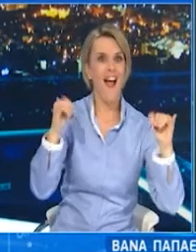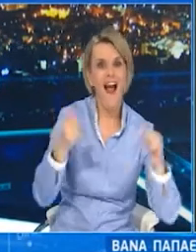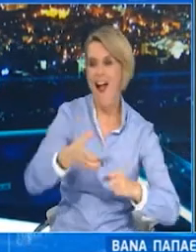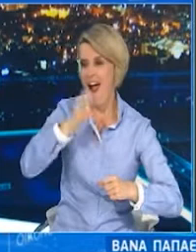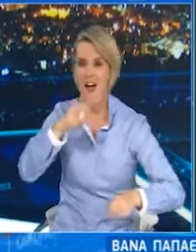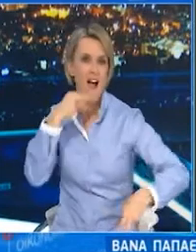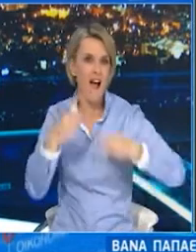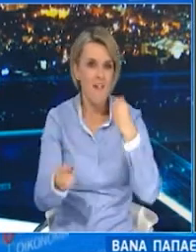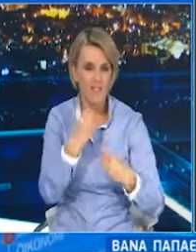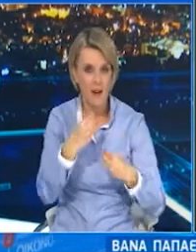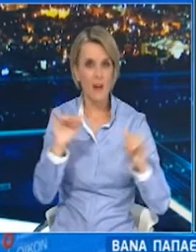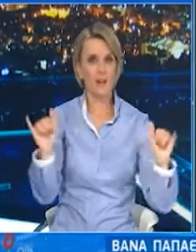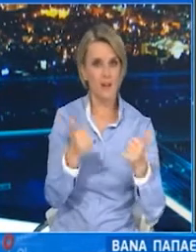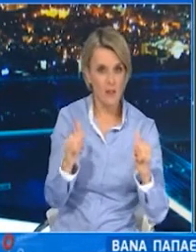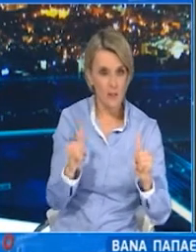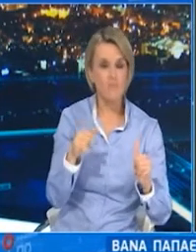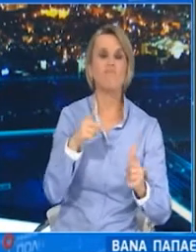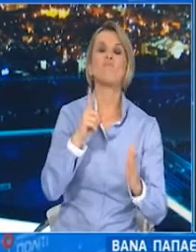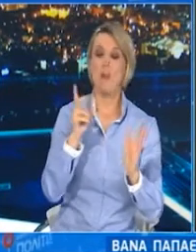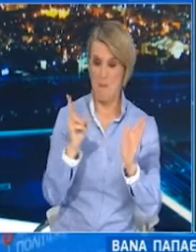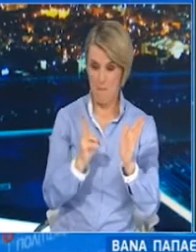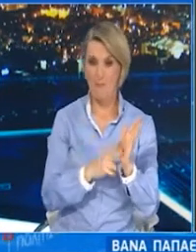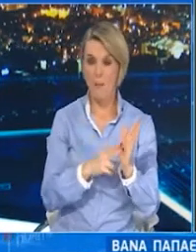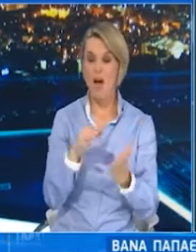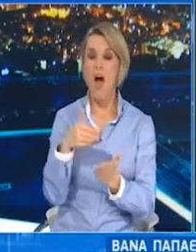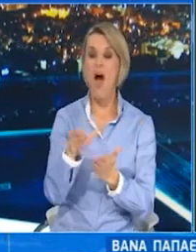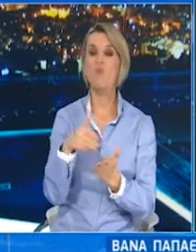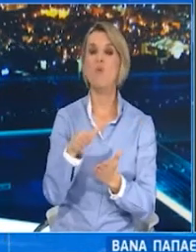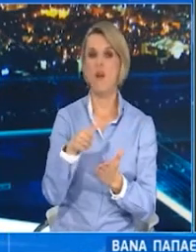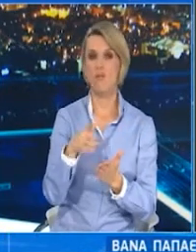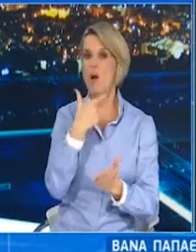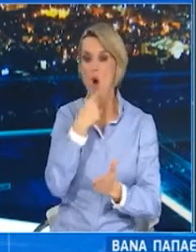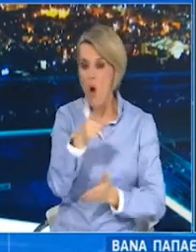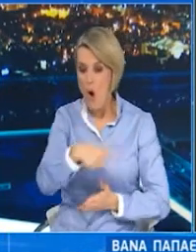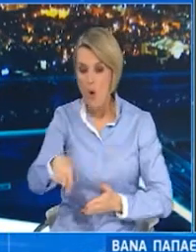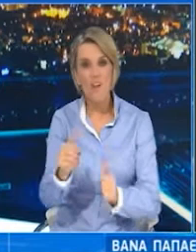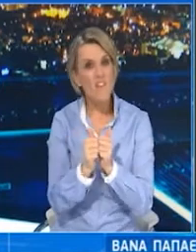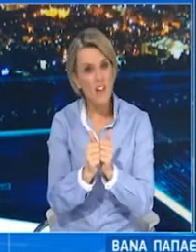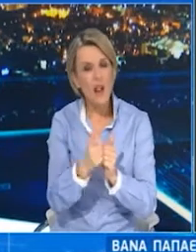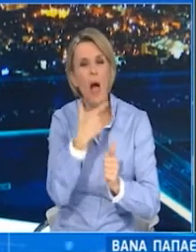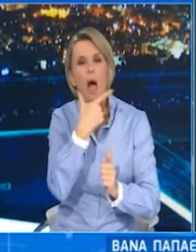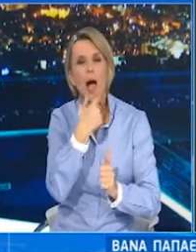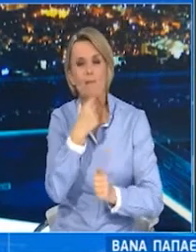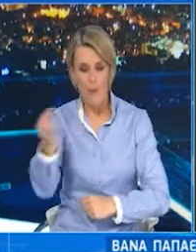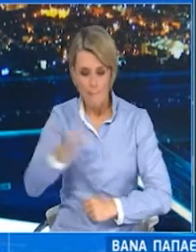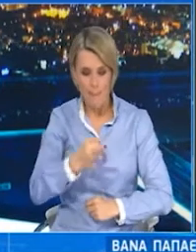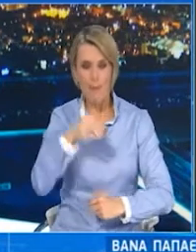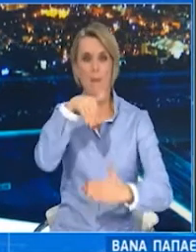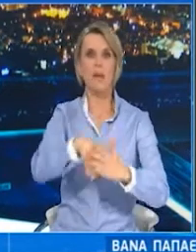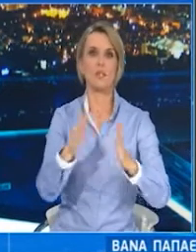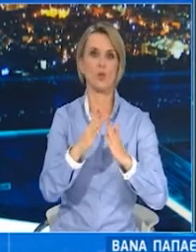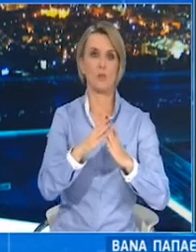Ακόμα και ένα μέλος από την παρέα μας να είναι ασυμπτωματικός, εύκολα μπορεί να μεταδώσει τη λίμωξη μέσα σε λίγες μόνο